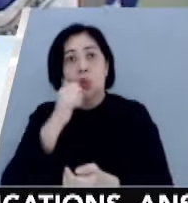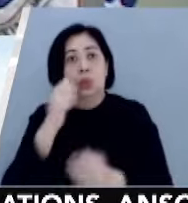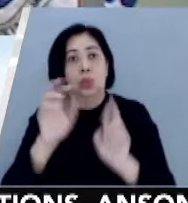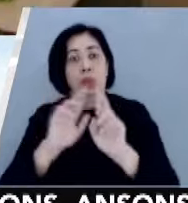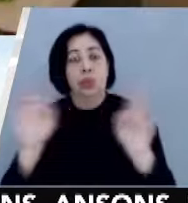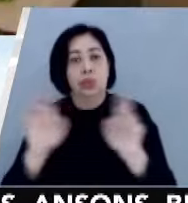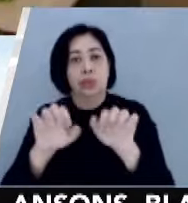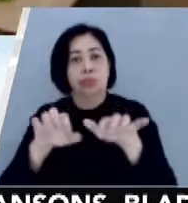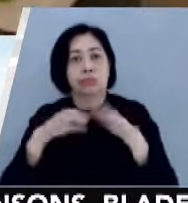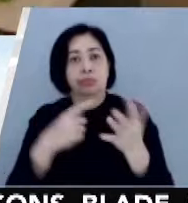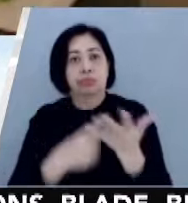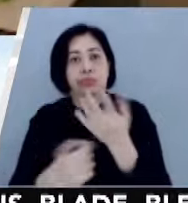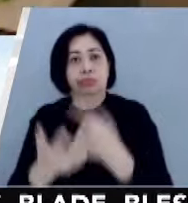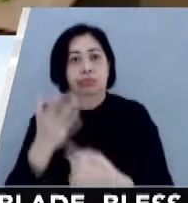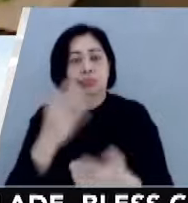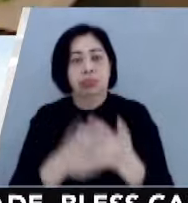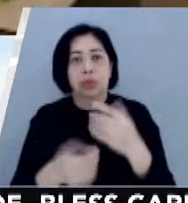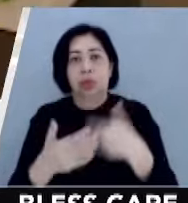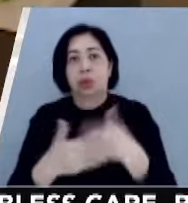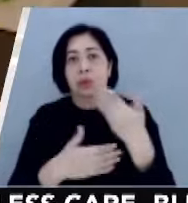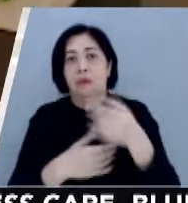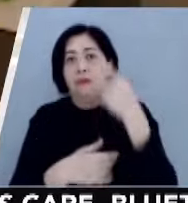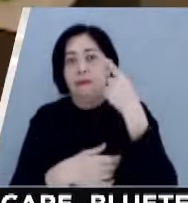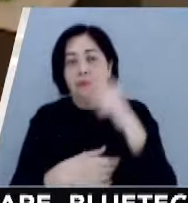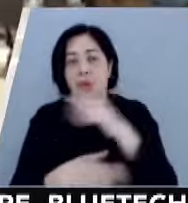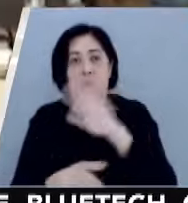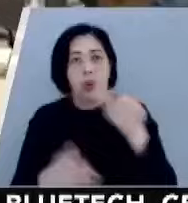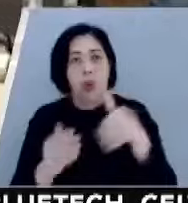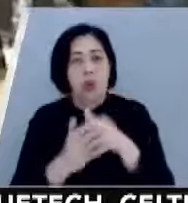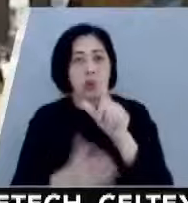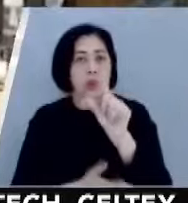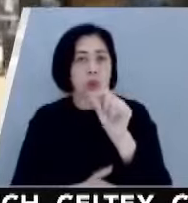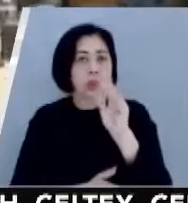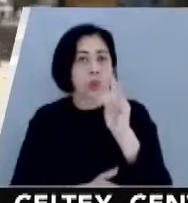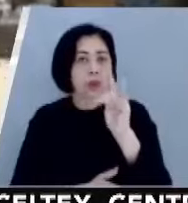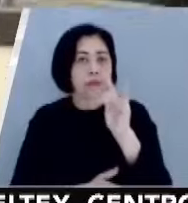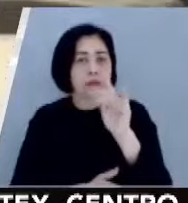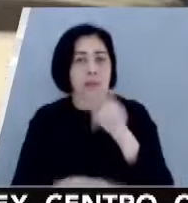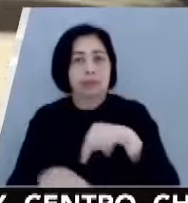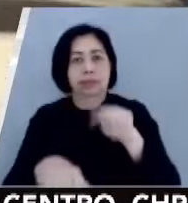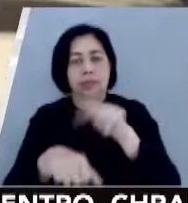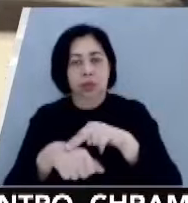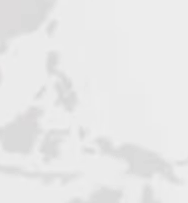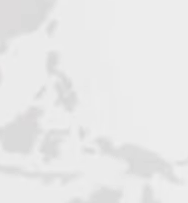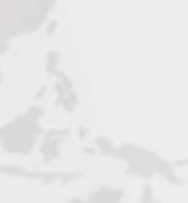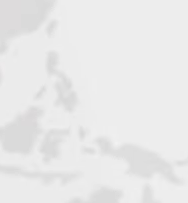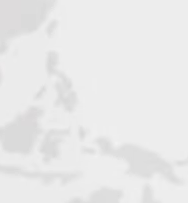debates ng Senado para naman sa buong 2025 national budget.